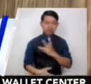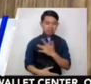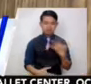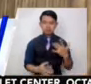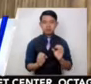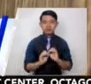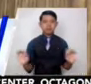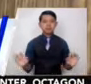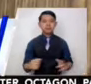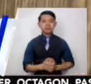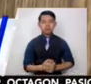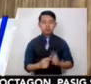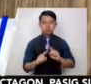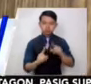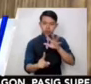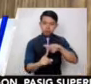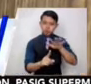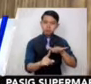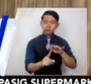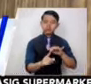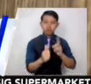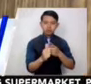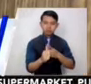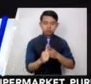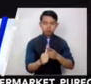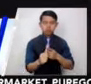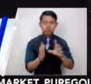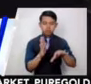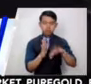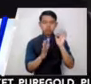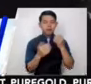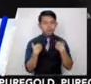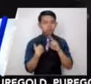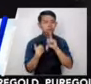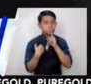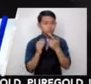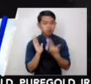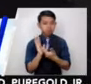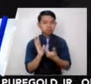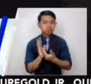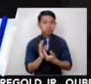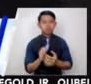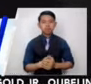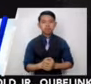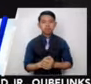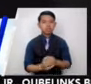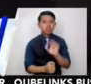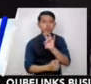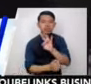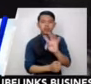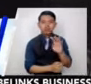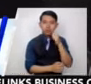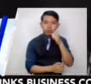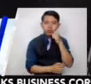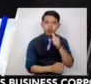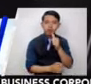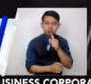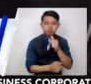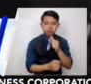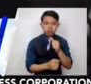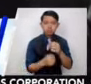surveillance, so ayun nga po, nakita na meron talaga. Umabot sa 74 na babae ang sinagip ng District Women and